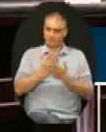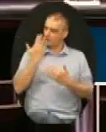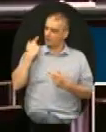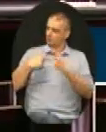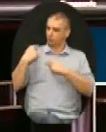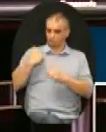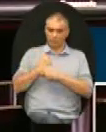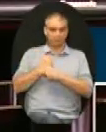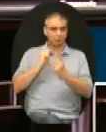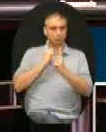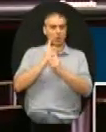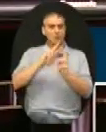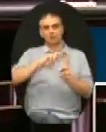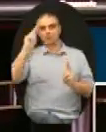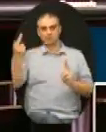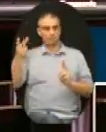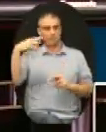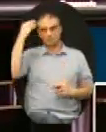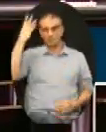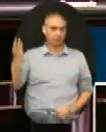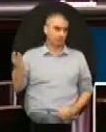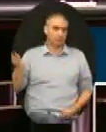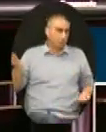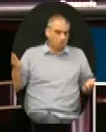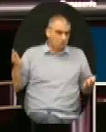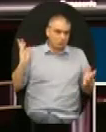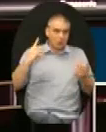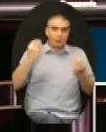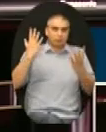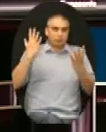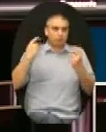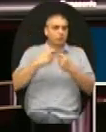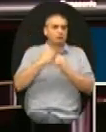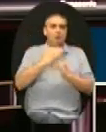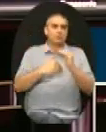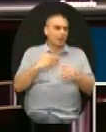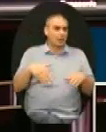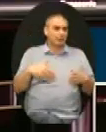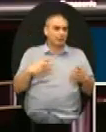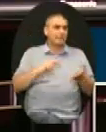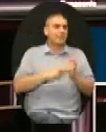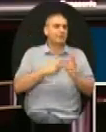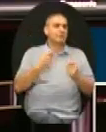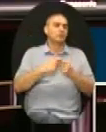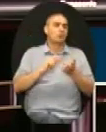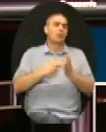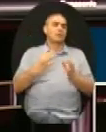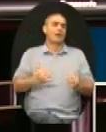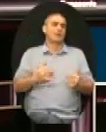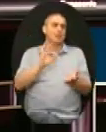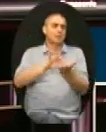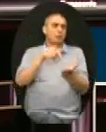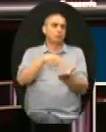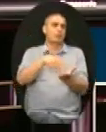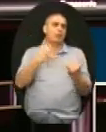וכמה שנים, עשיתי את זה מול המקבילים הפלסטינים שלי. אז זה לא איזשהו משהו שקשור לתהליך המדיני, זה שוב משהו טקטי מאוד ברמה